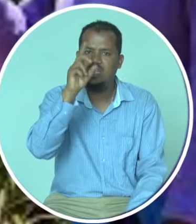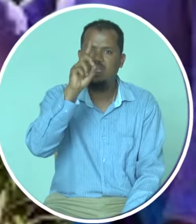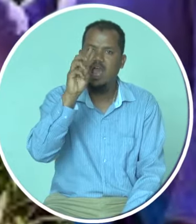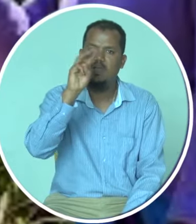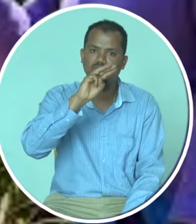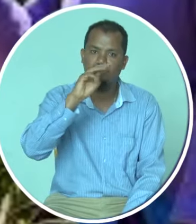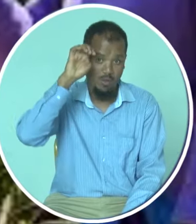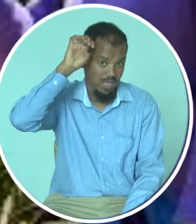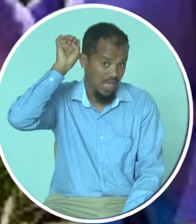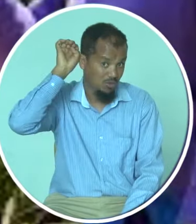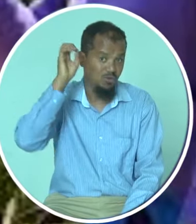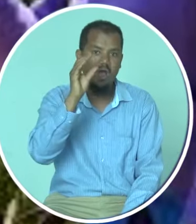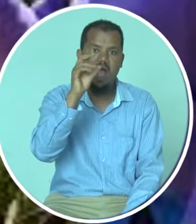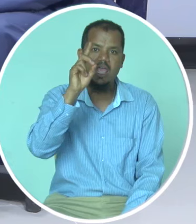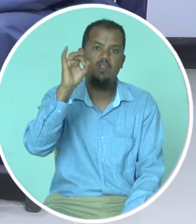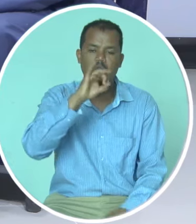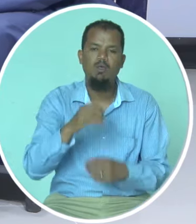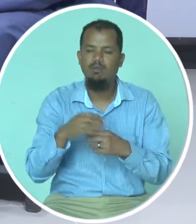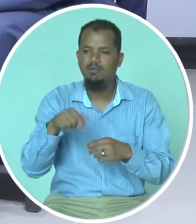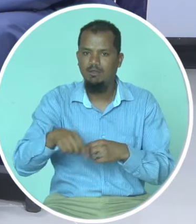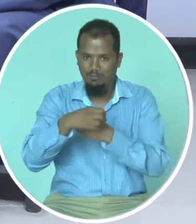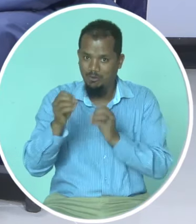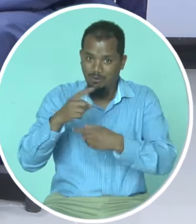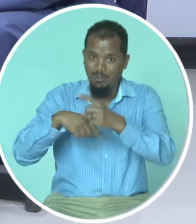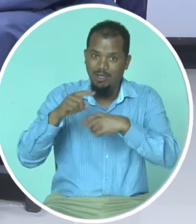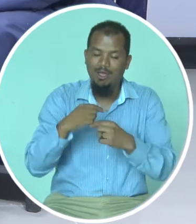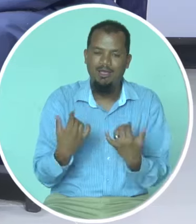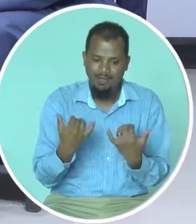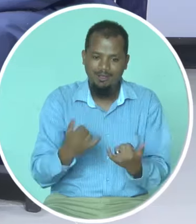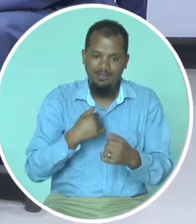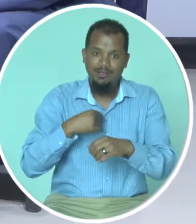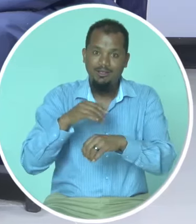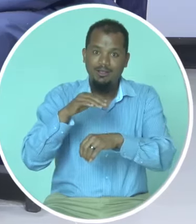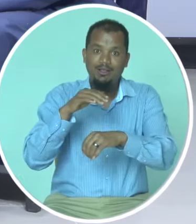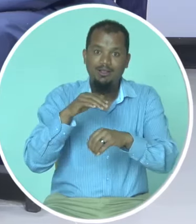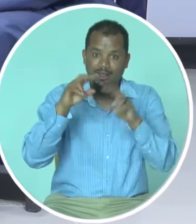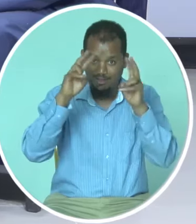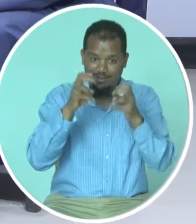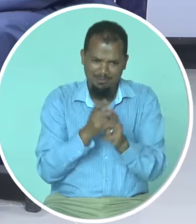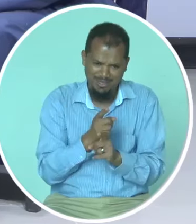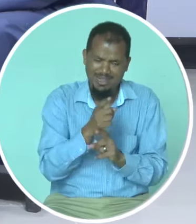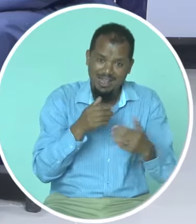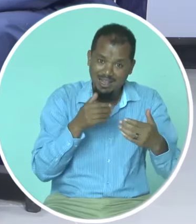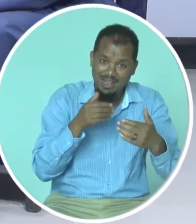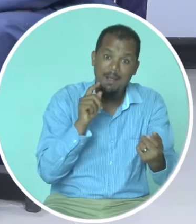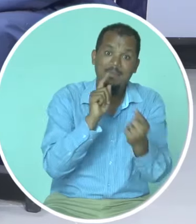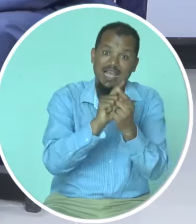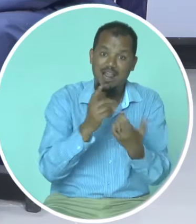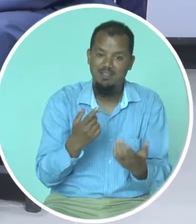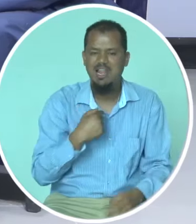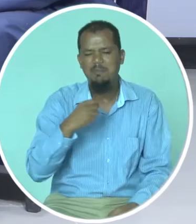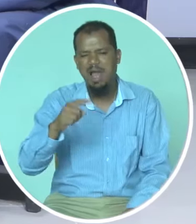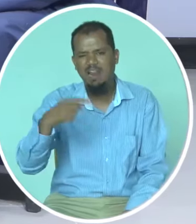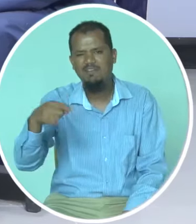ኃይሉ እዚህ ስቱዲዮአችን ድረስ ተገኝተዋል። ዶክተር እንግዲህ ከምናነሳቸው ርዕሰ ጉዳዮች ጋር በቀጥታ የሚገናኙ እኔም